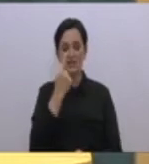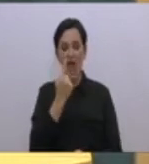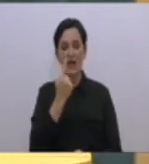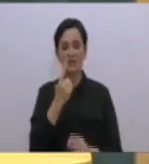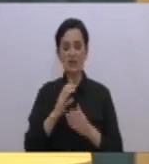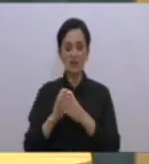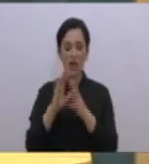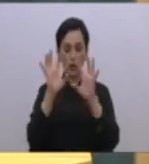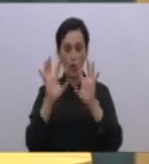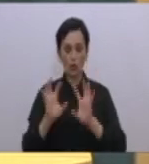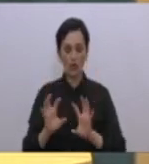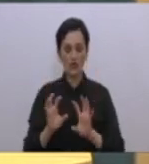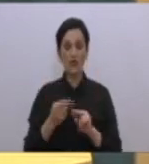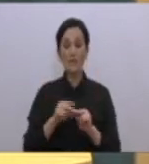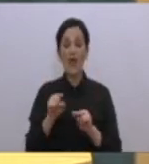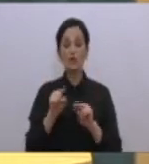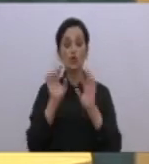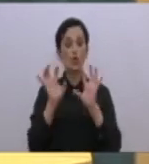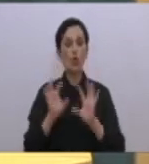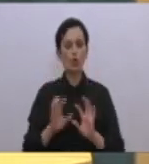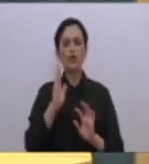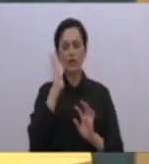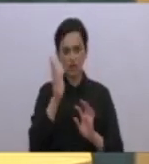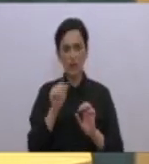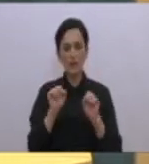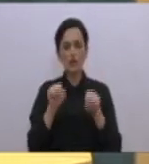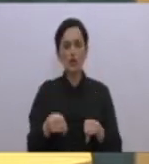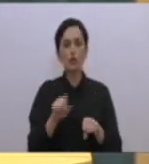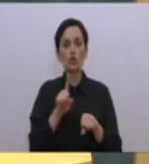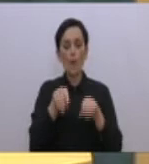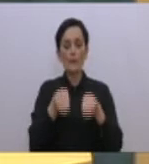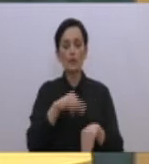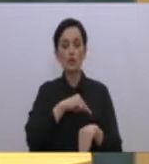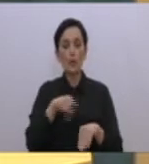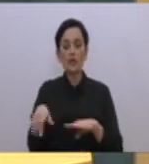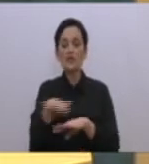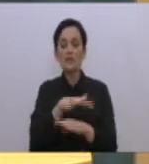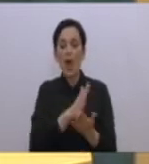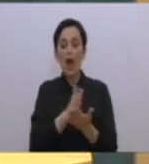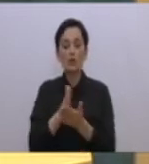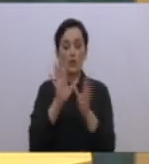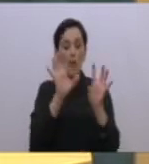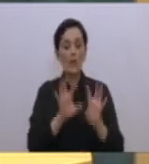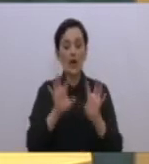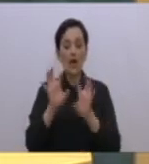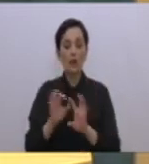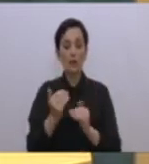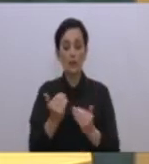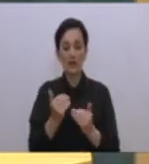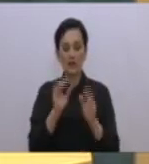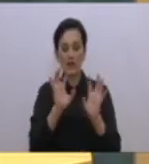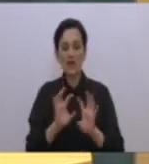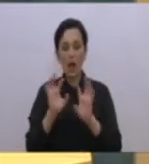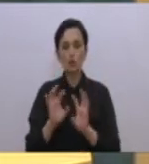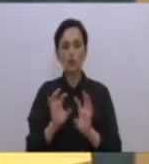კოდექსზე. Ეს კოდექსი იქნება შესაძლებლობა, რომ შემუშავდეს ამ სფეროში არსებული კანონების, მოხდეს ამ სფეროში არსებული